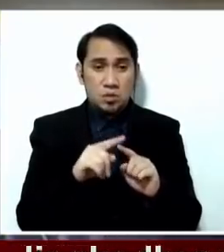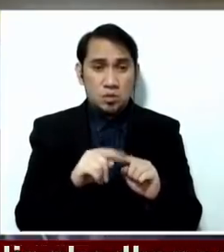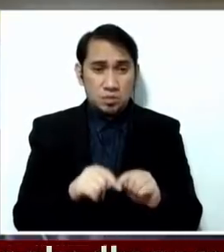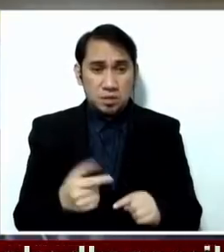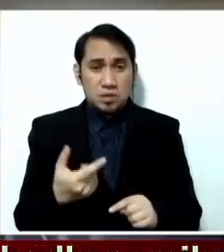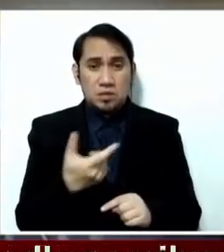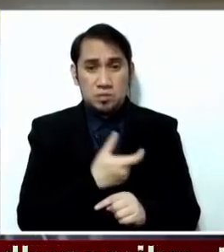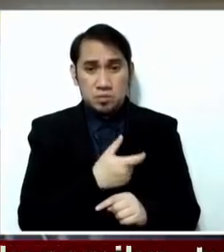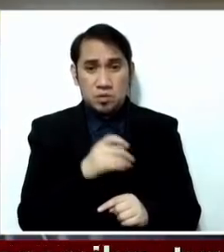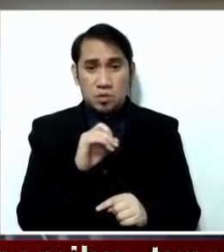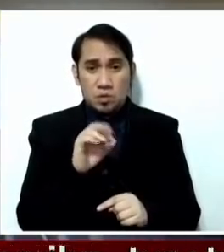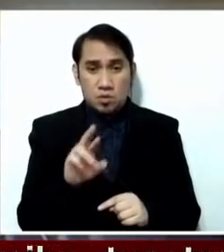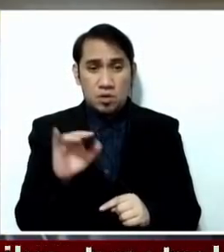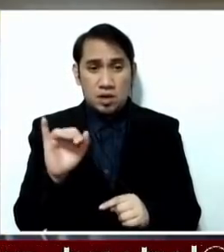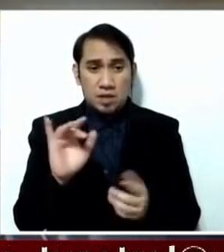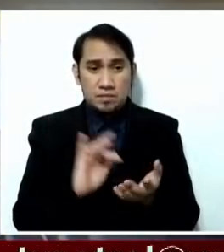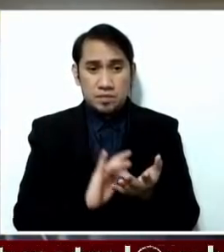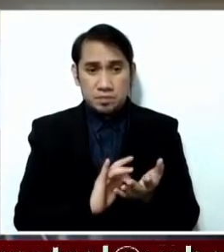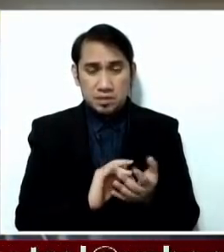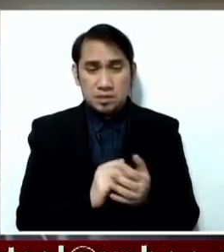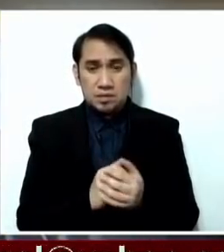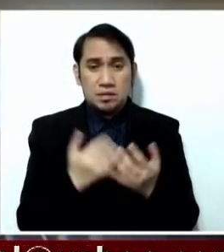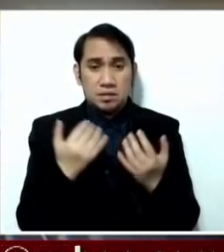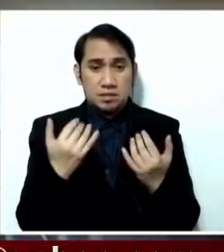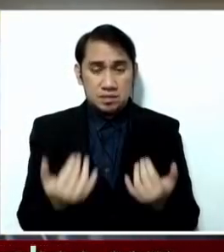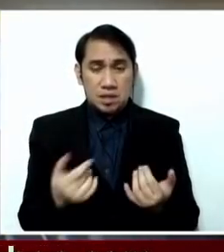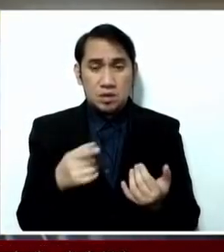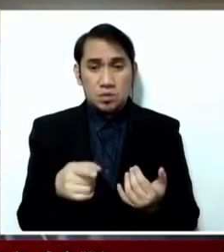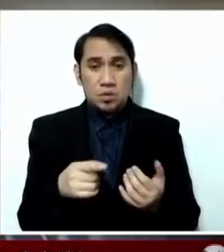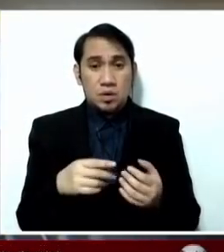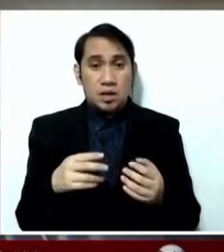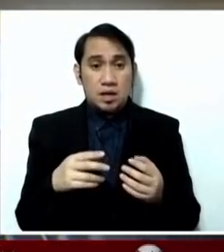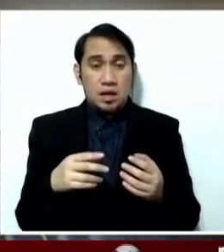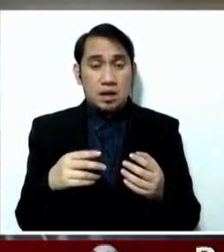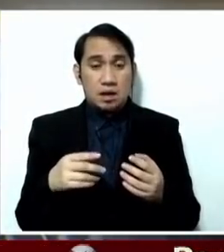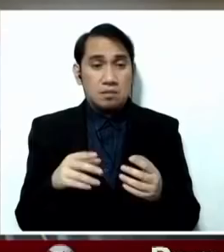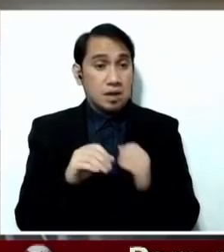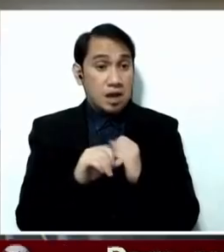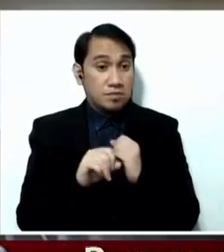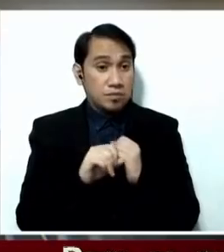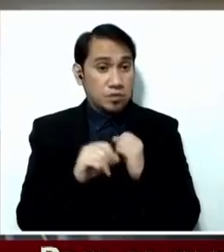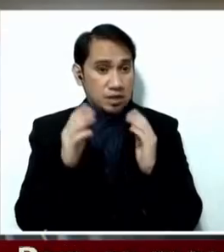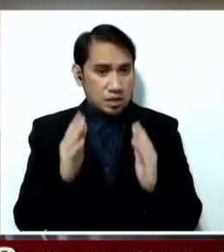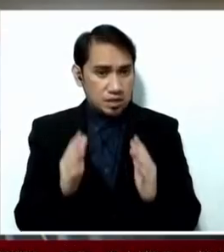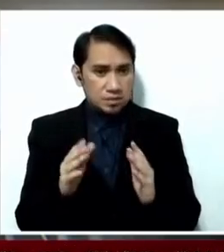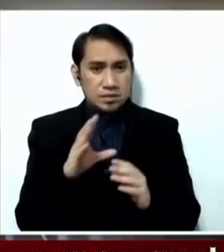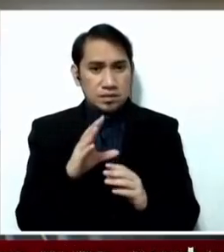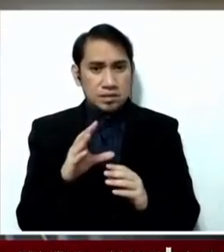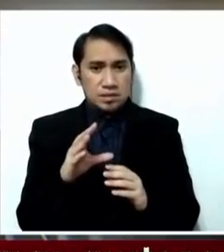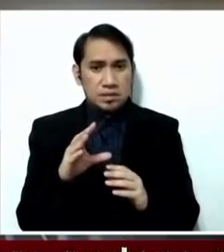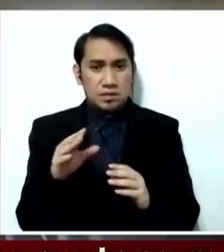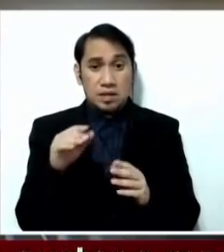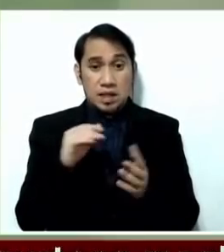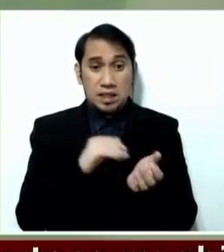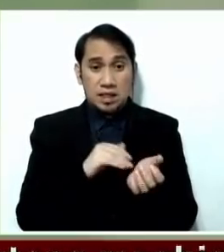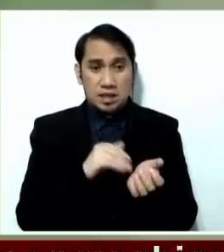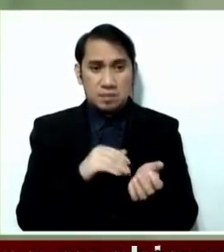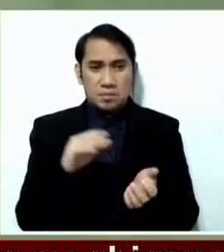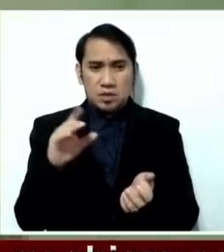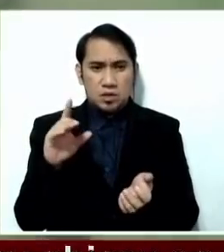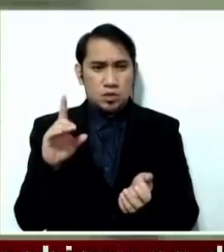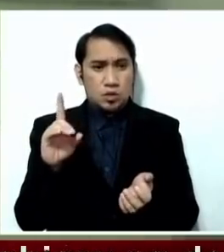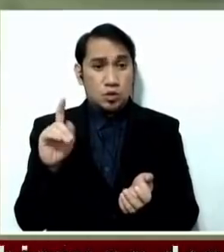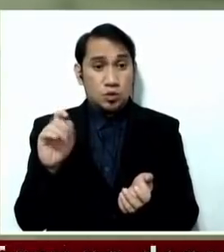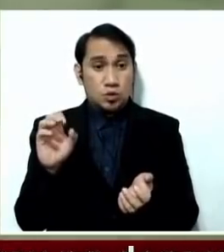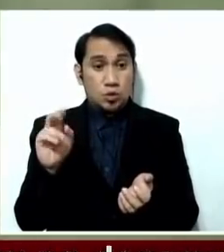ivermectin. Nagbabala naman ang health reform advocate at dating special advisor sa IATF, Dr. Tony Liachon,